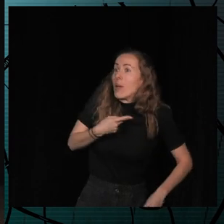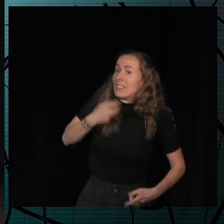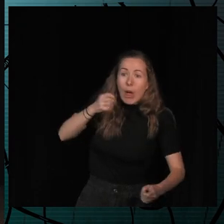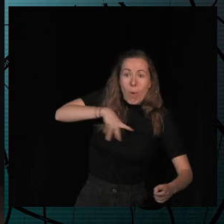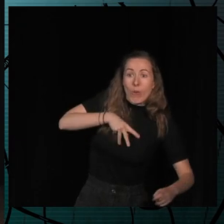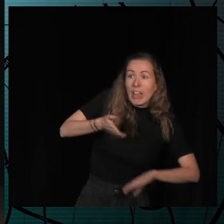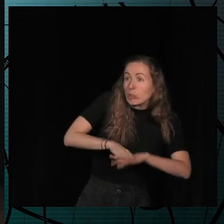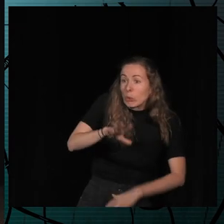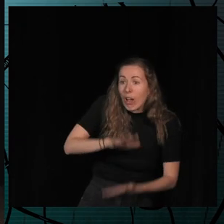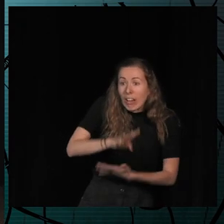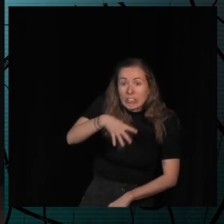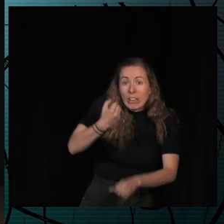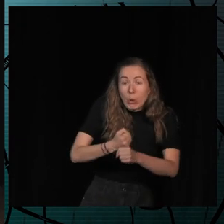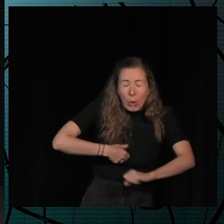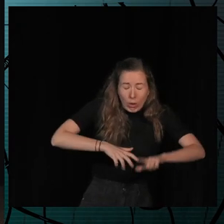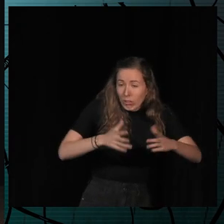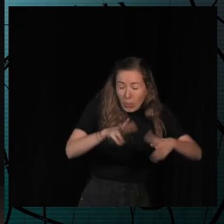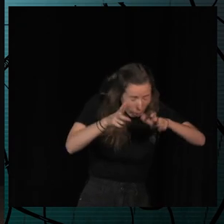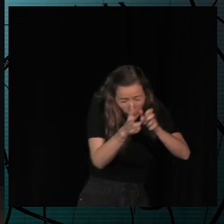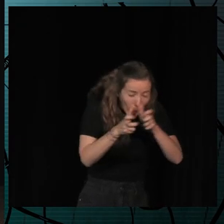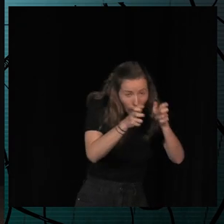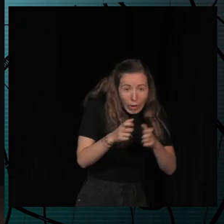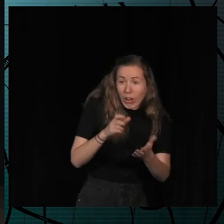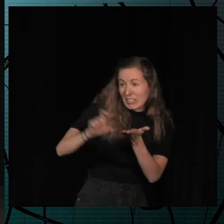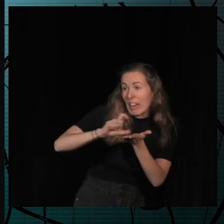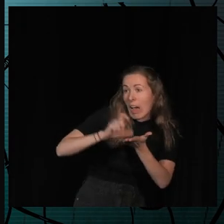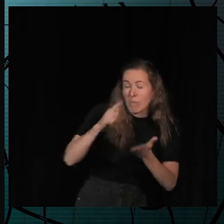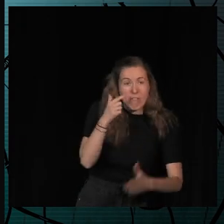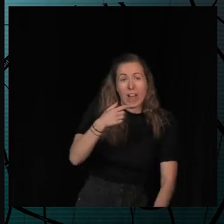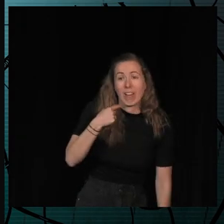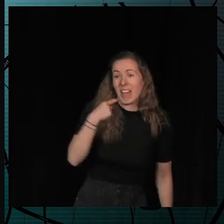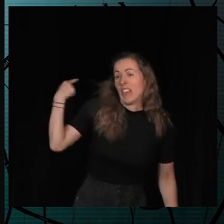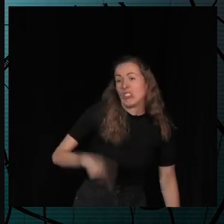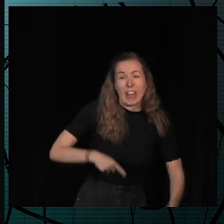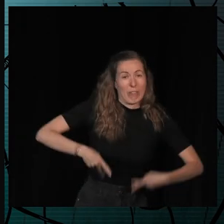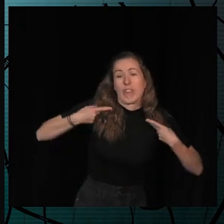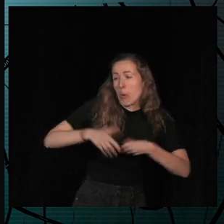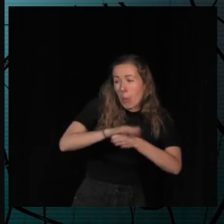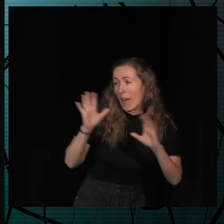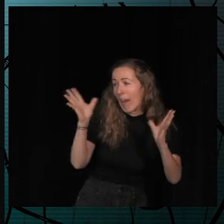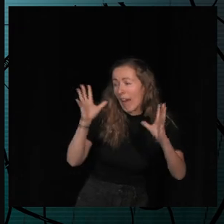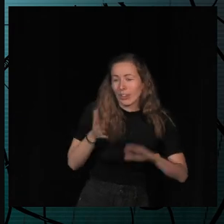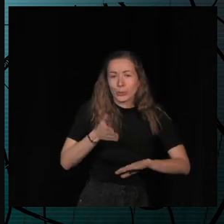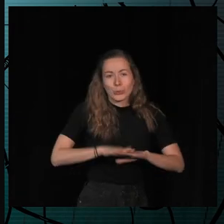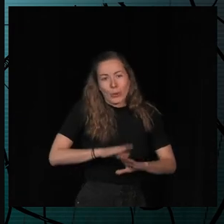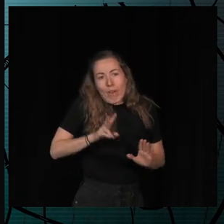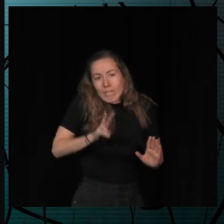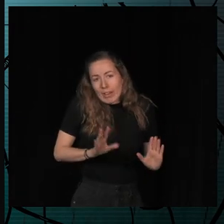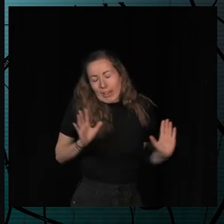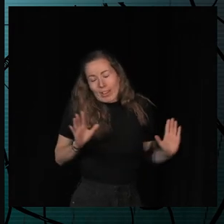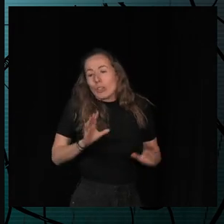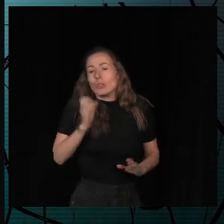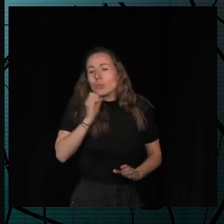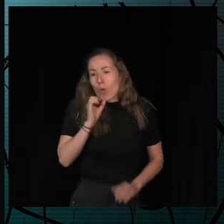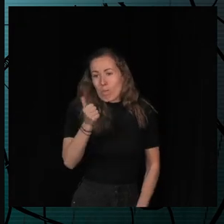qu'à 14 ans il joue au jeux vidéo mon enfant est sur Instagram il va rater sa vie euh bon alors très très très souvent la